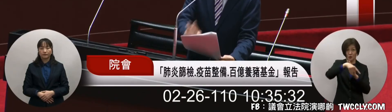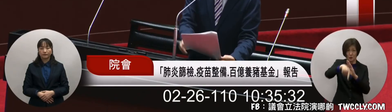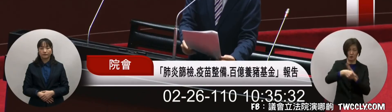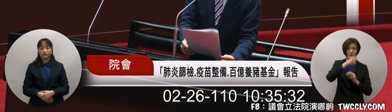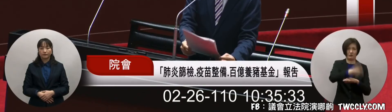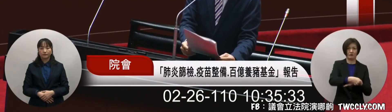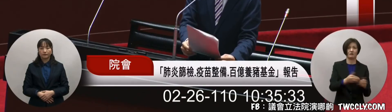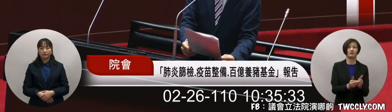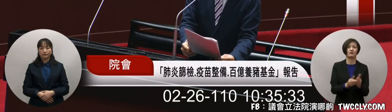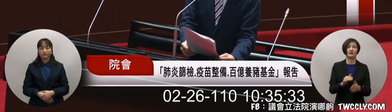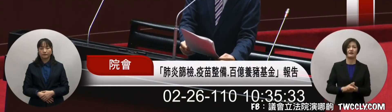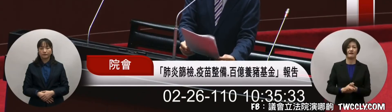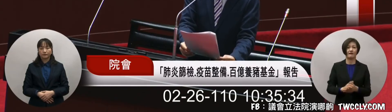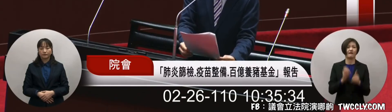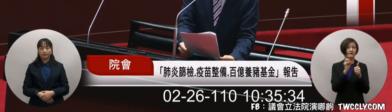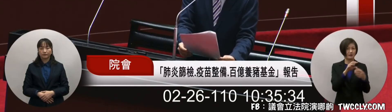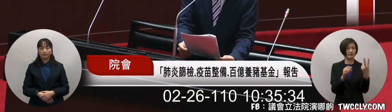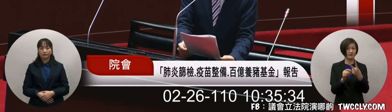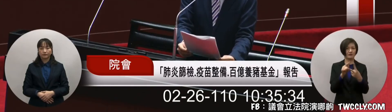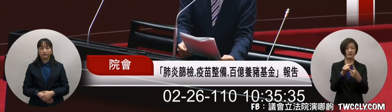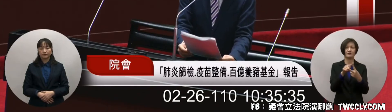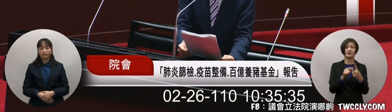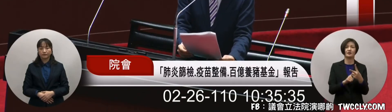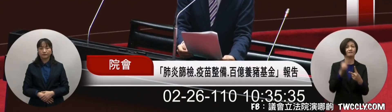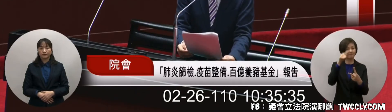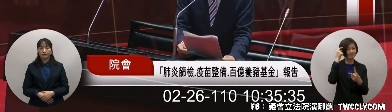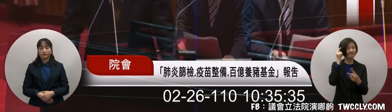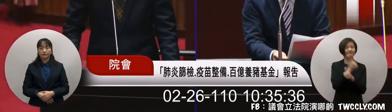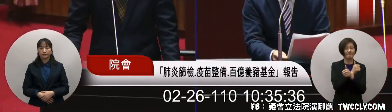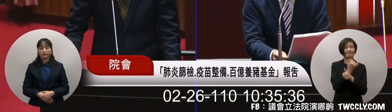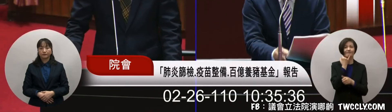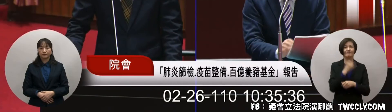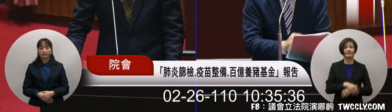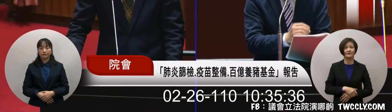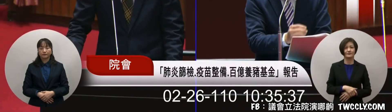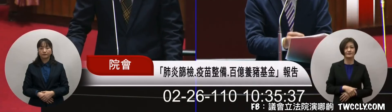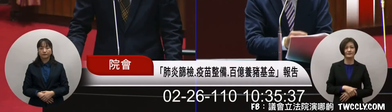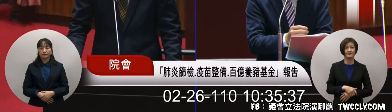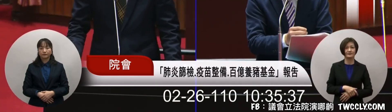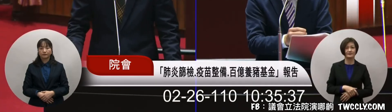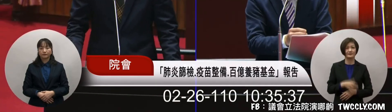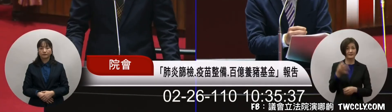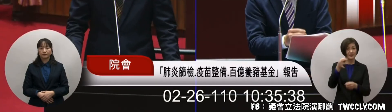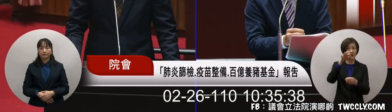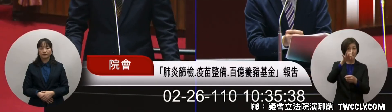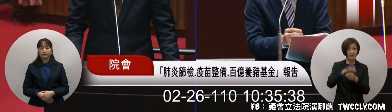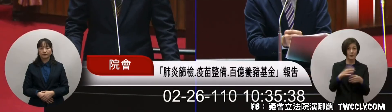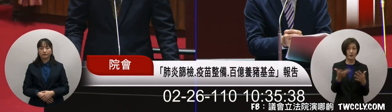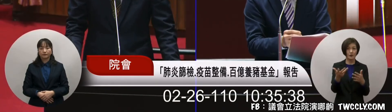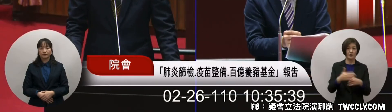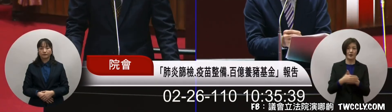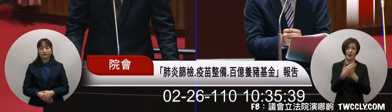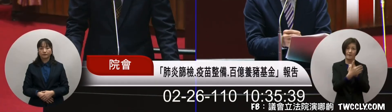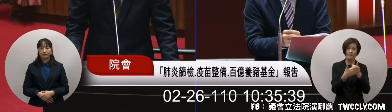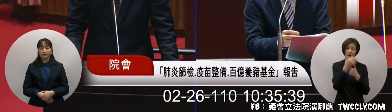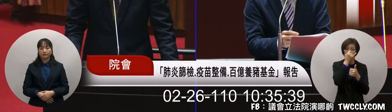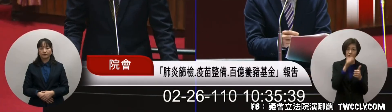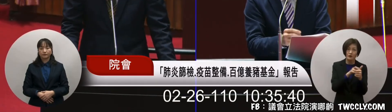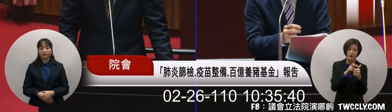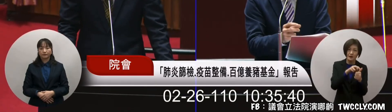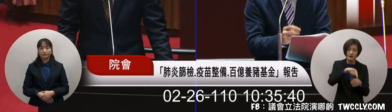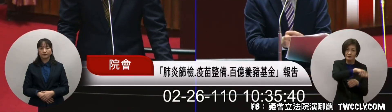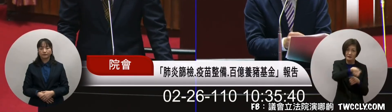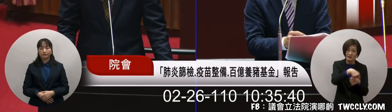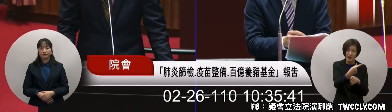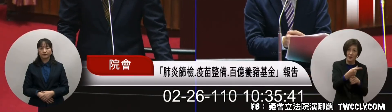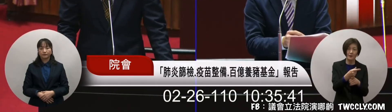我两项建议哈，请您回应看看哈。 好， 第一个就是说这个我们的补助哈，这个保障猪农收益的稳定产销的